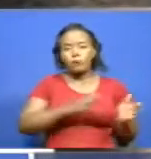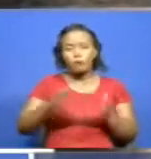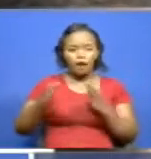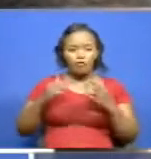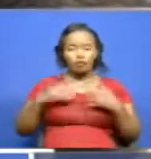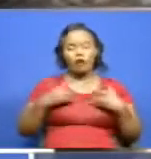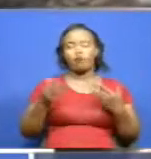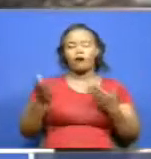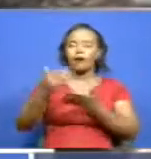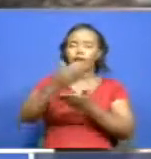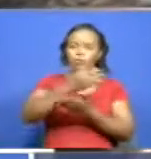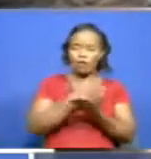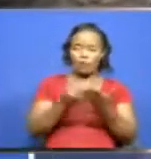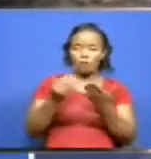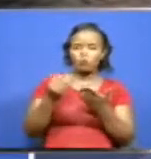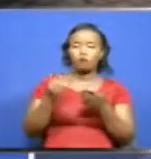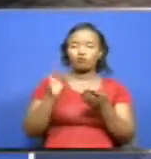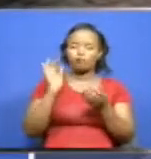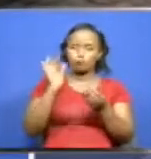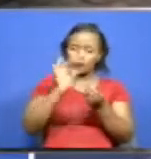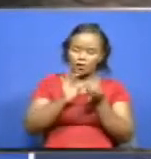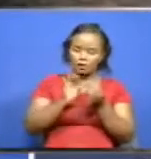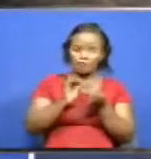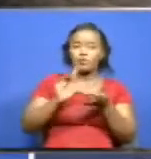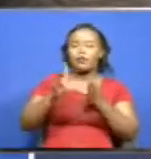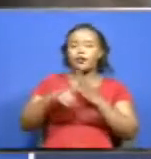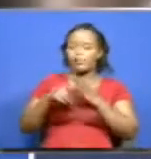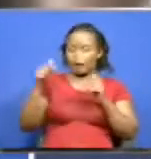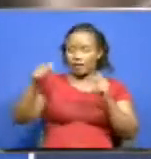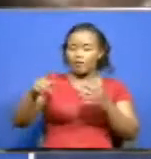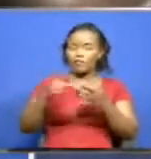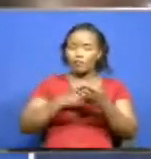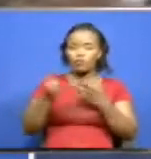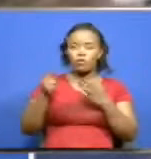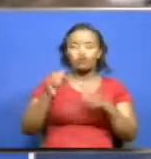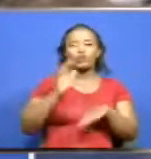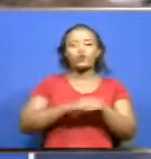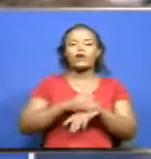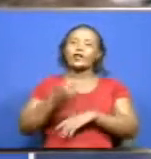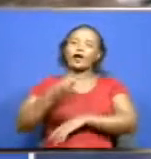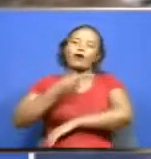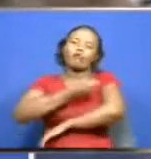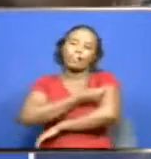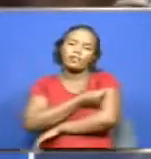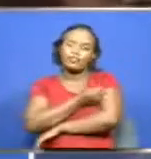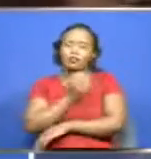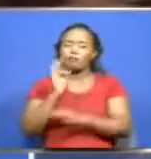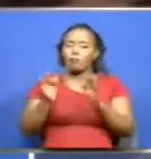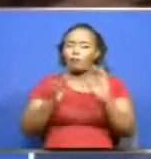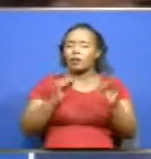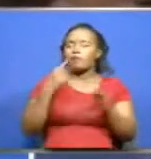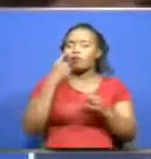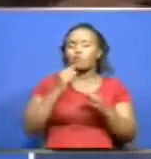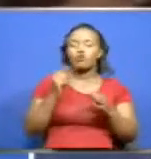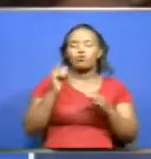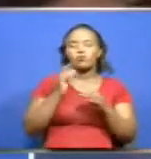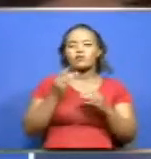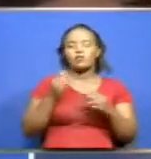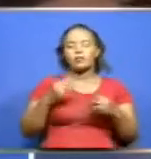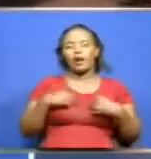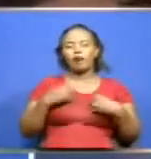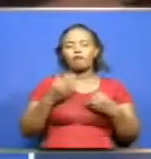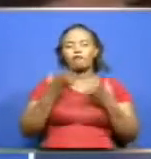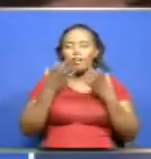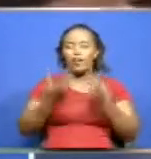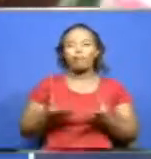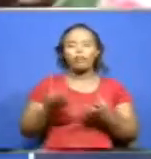haraka, and then wakishachukuliwa sample hii wiki, Mungu akipenda, wataweza kupata vaccine, na yule ambaye atakuwa ameathirika tutamtenga kando na wengine